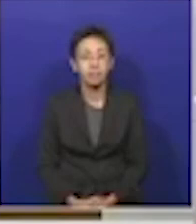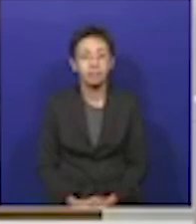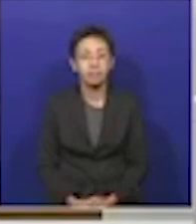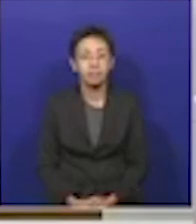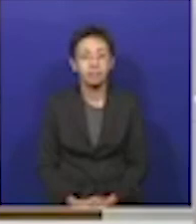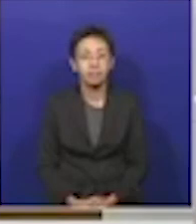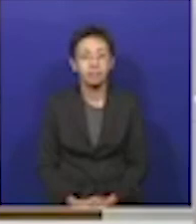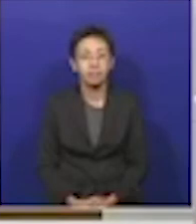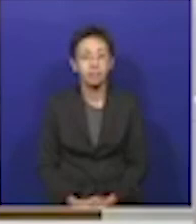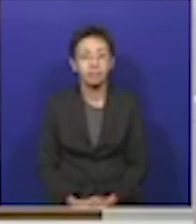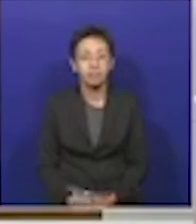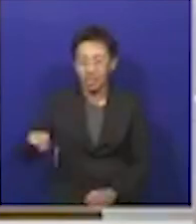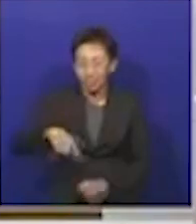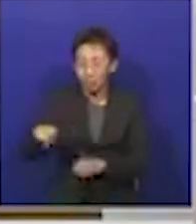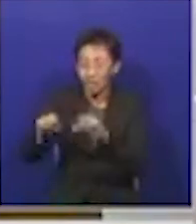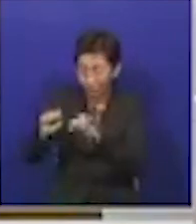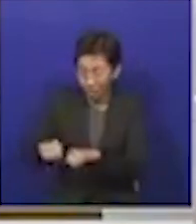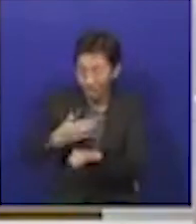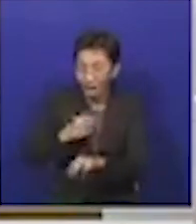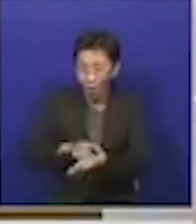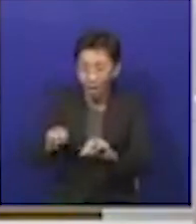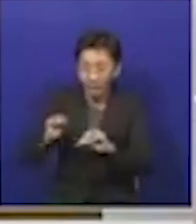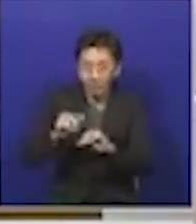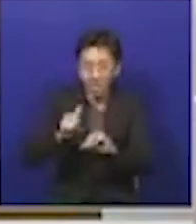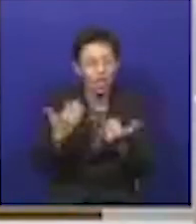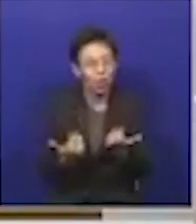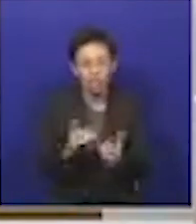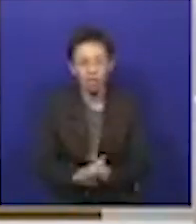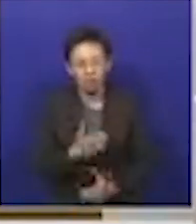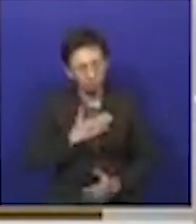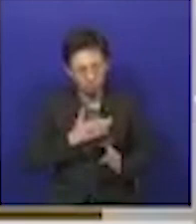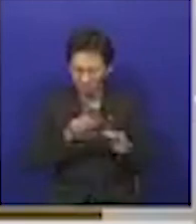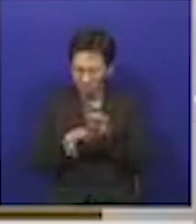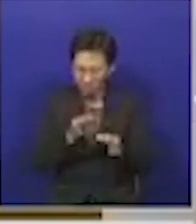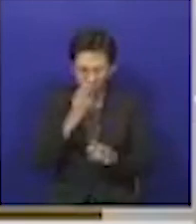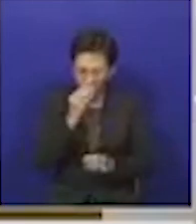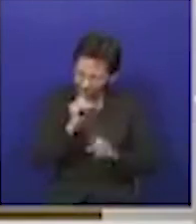วิปนั่งอยู่นี่หมดอนุมัตินะฮะถึงไหนถึงกันนะครับวันนี้ต้องให้รู้เรื่องฮะ